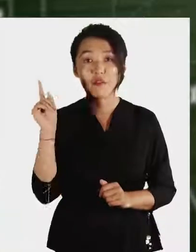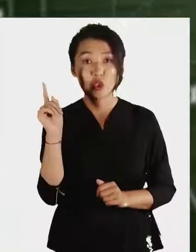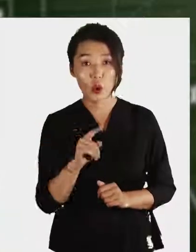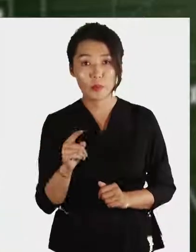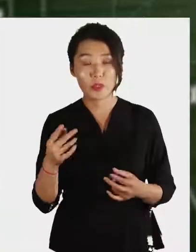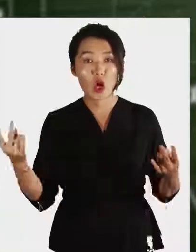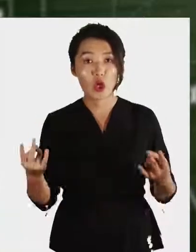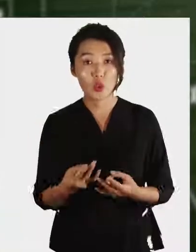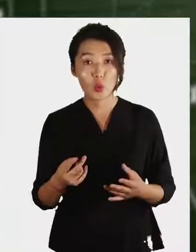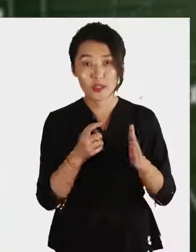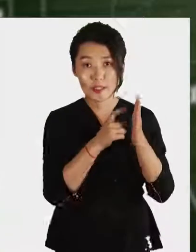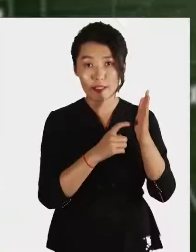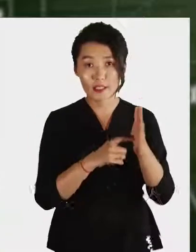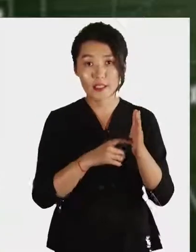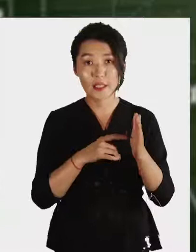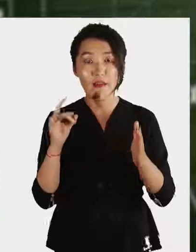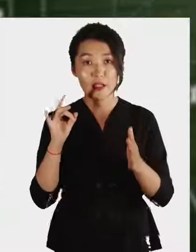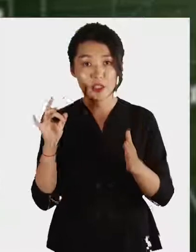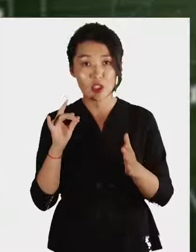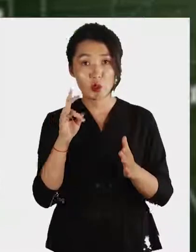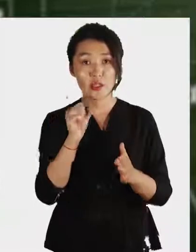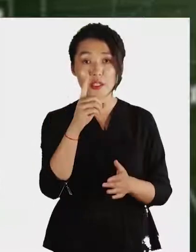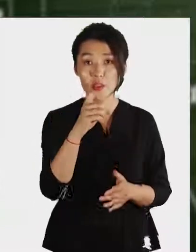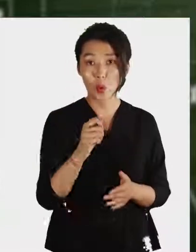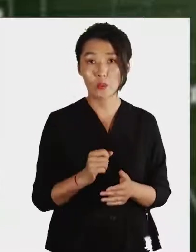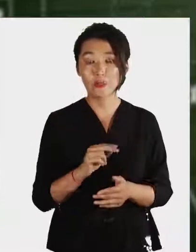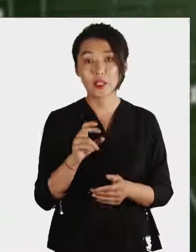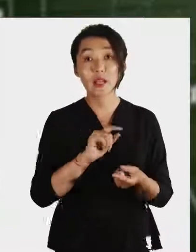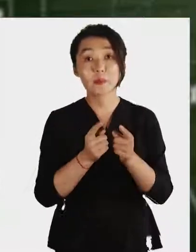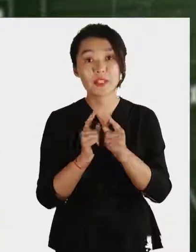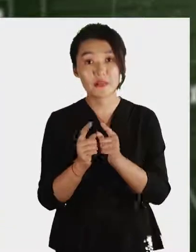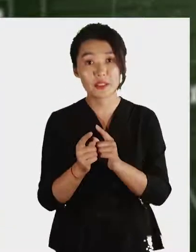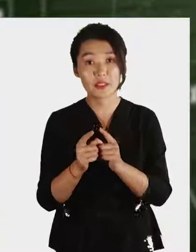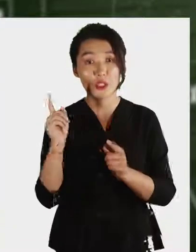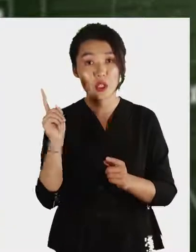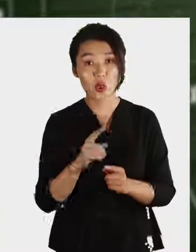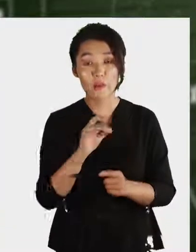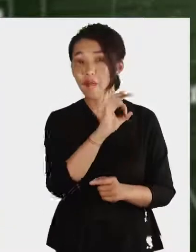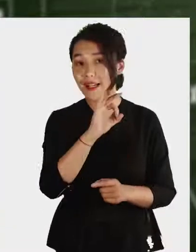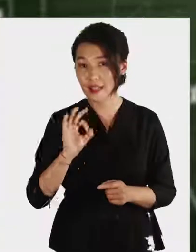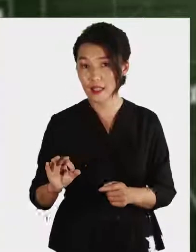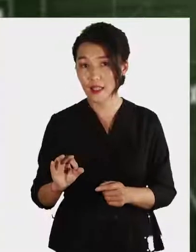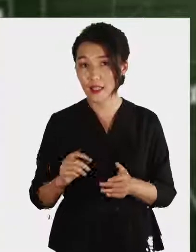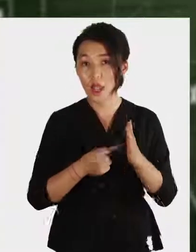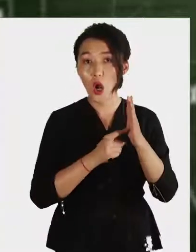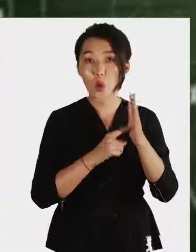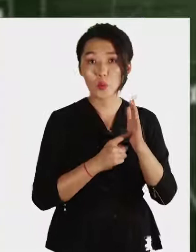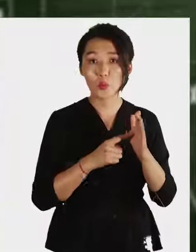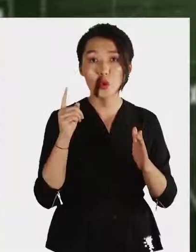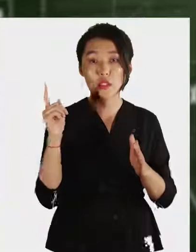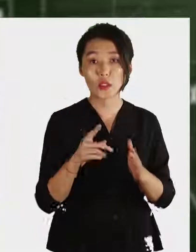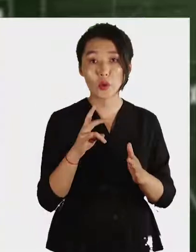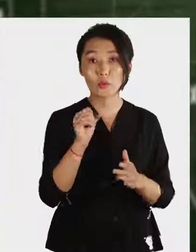проценты в десятичную дробь? Нужно разделить величину на 100. Как перевести десятичную дробь в